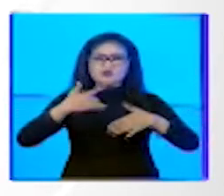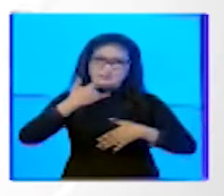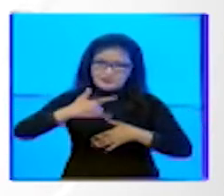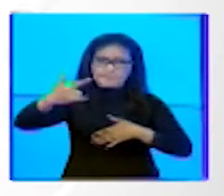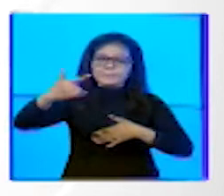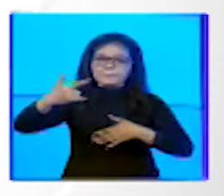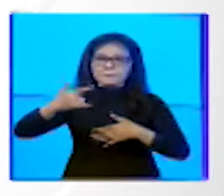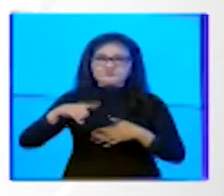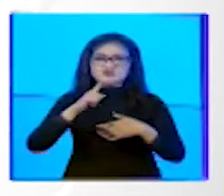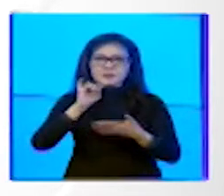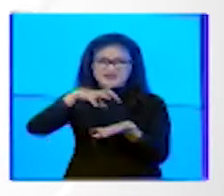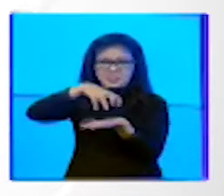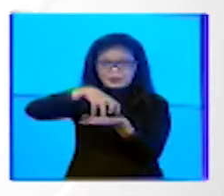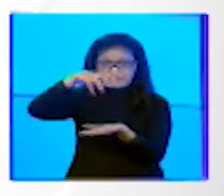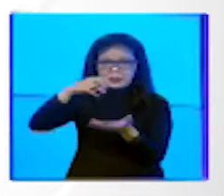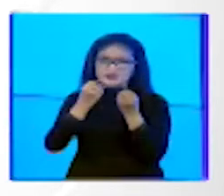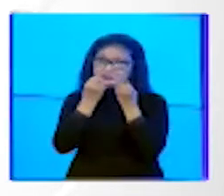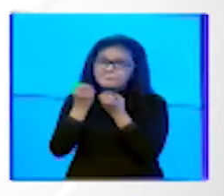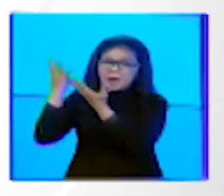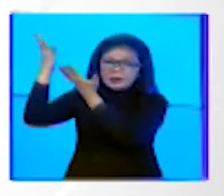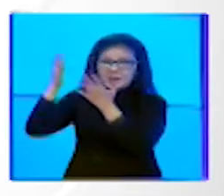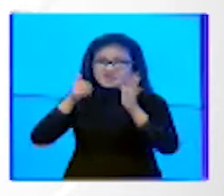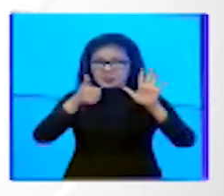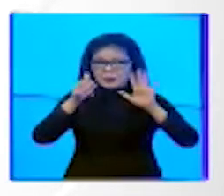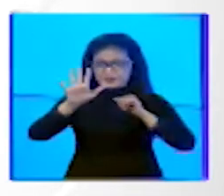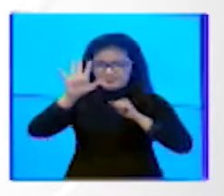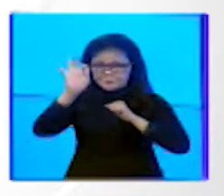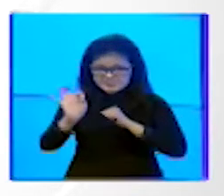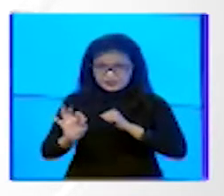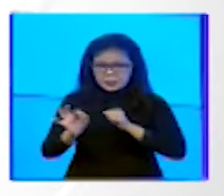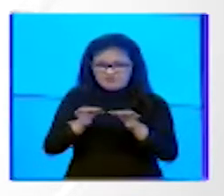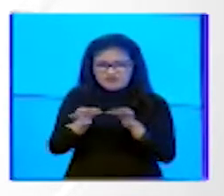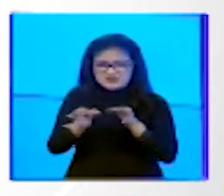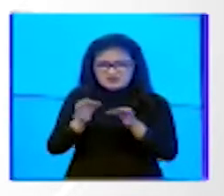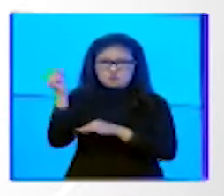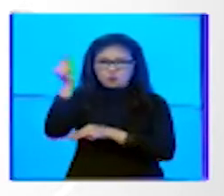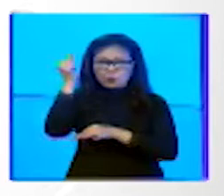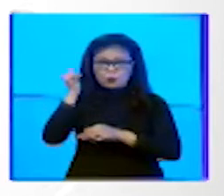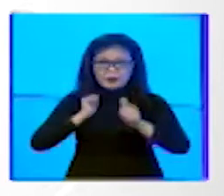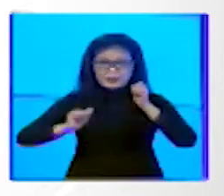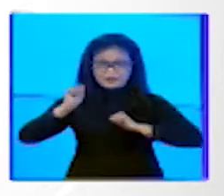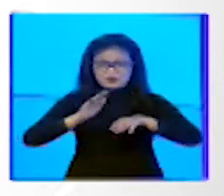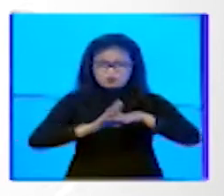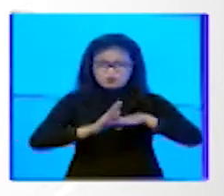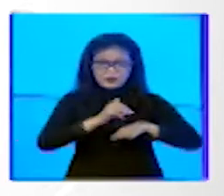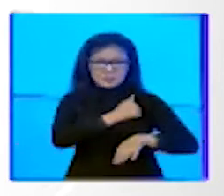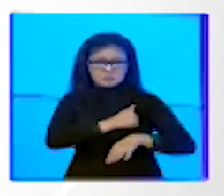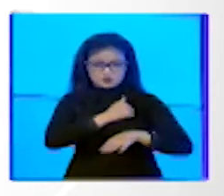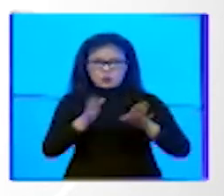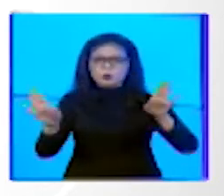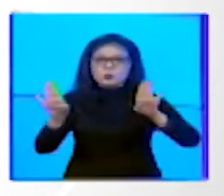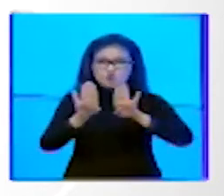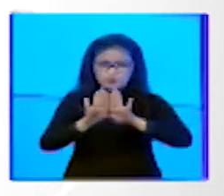dibatasi 50%. Keenam, fasilitas umum dan kegiatan sosial budaya ditutup sementara dan kapasitas serta jam operasional